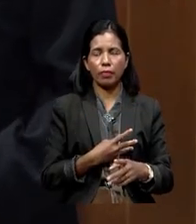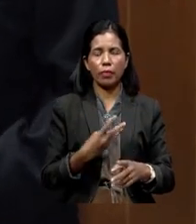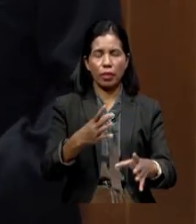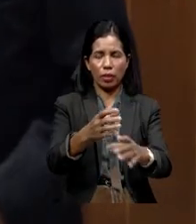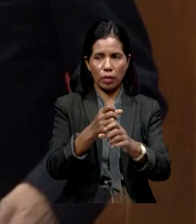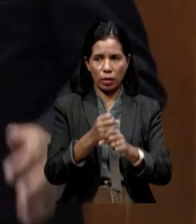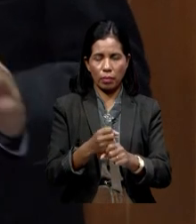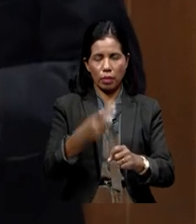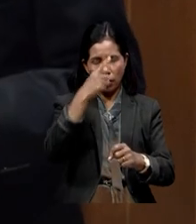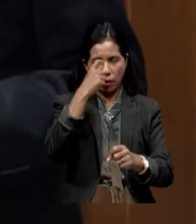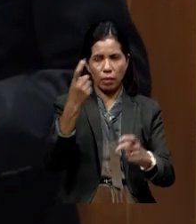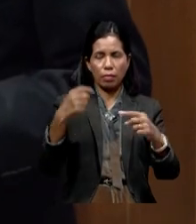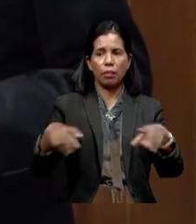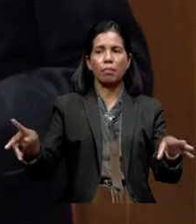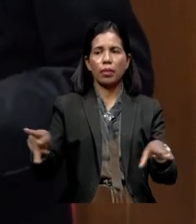my